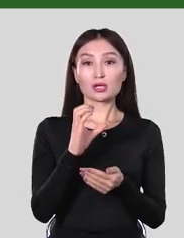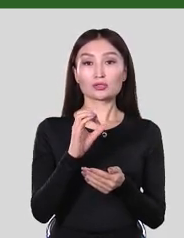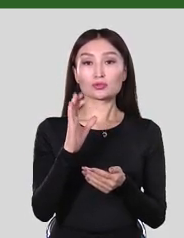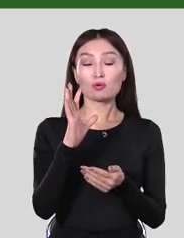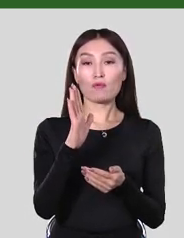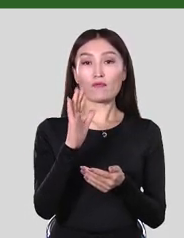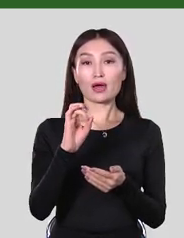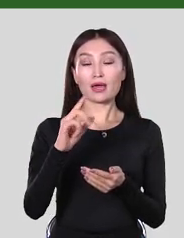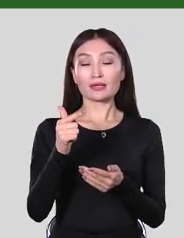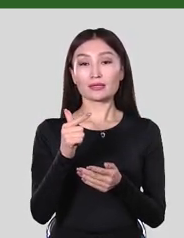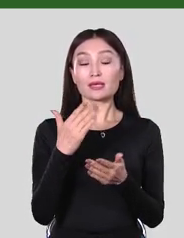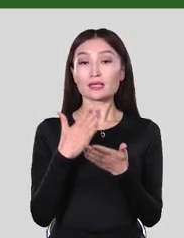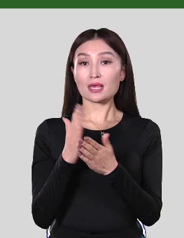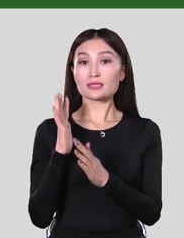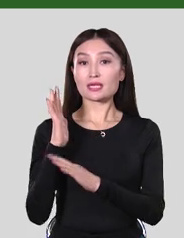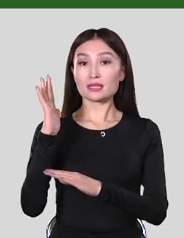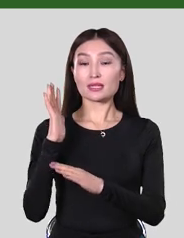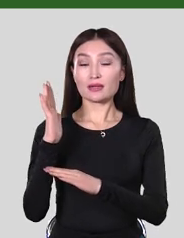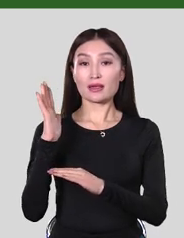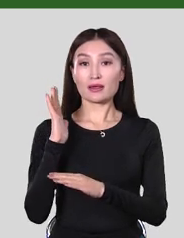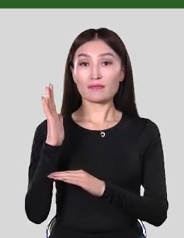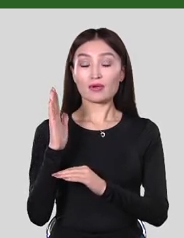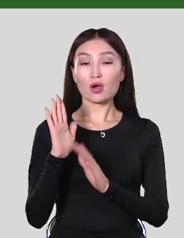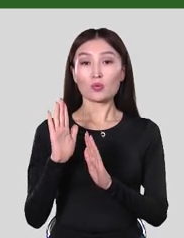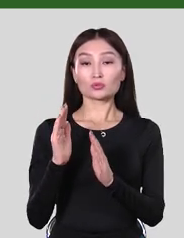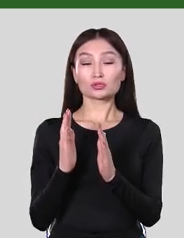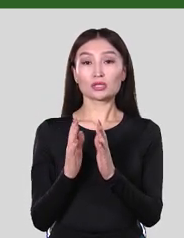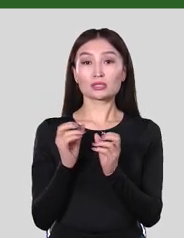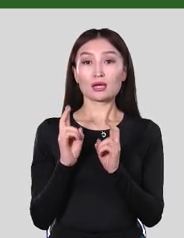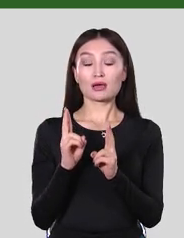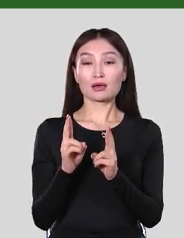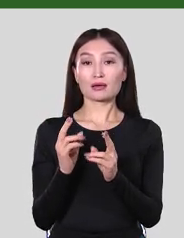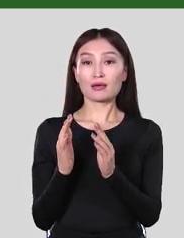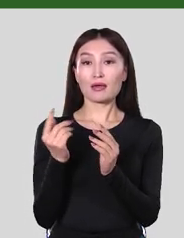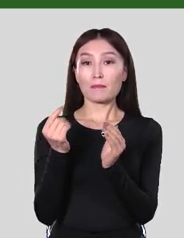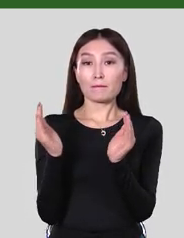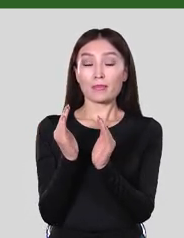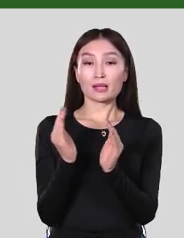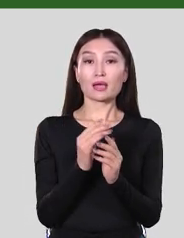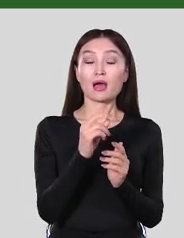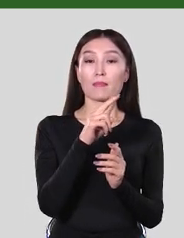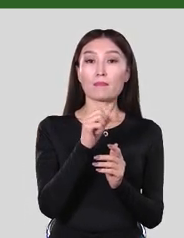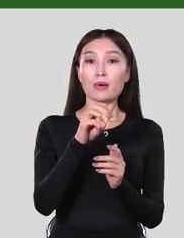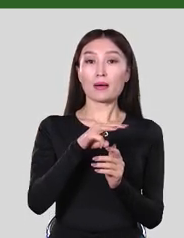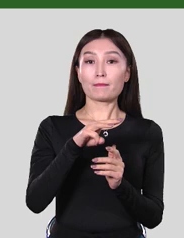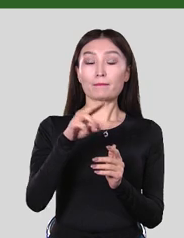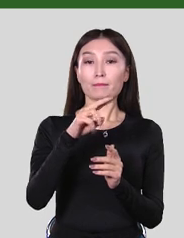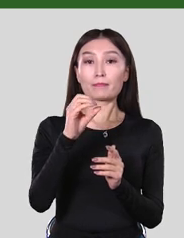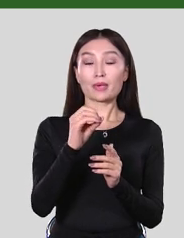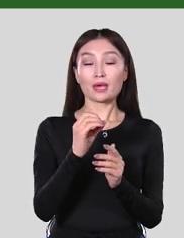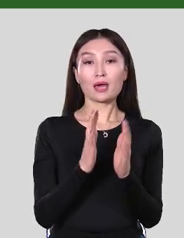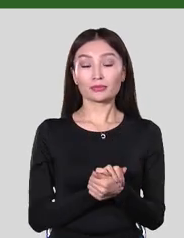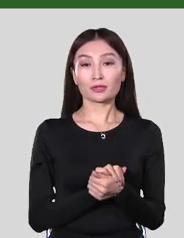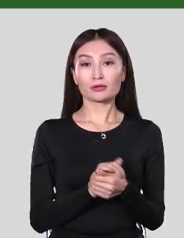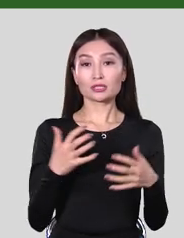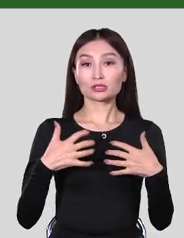саванне все-таки есть древесная растительность, пусть даже в виде галерейных лесов. В пампе же растут только однообразные